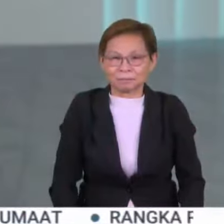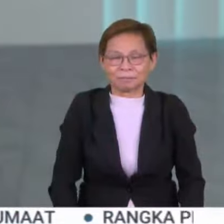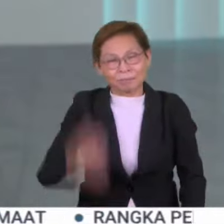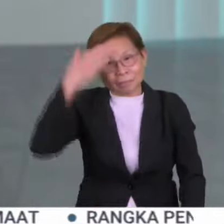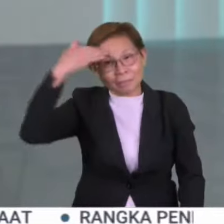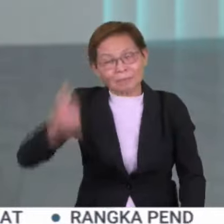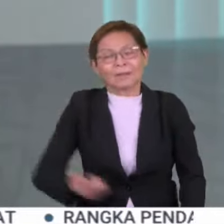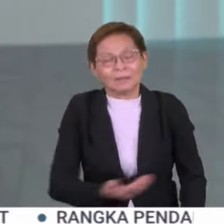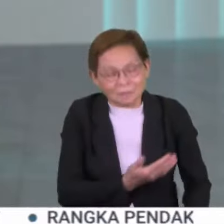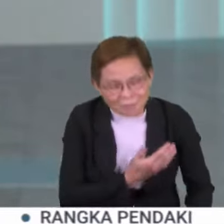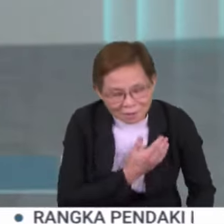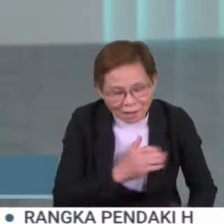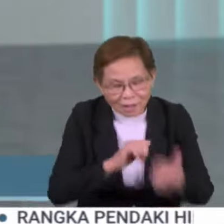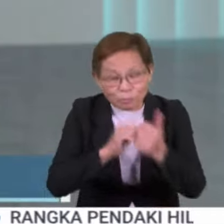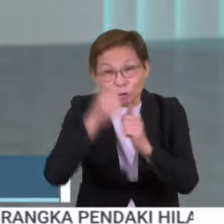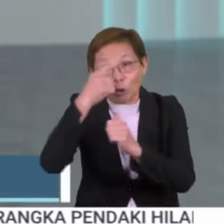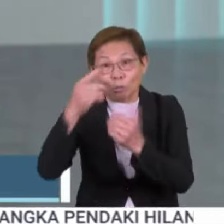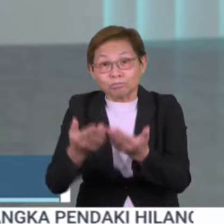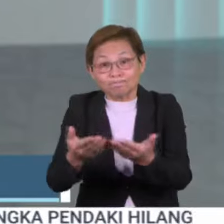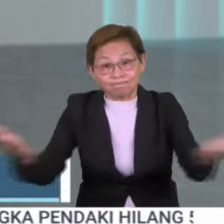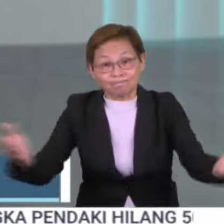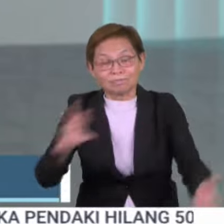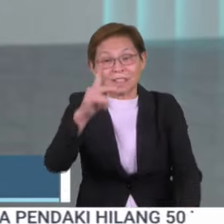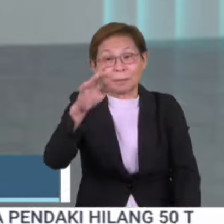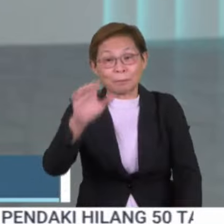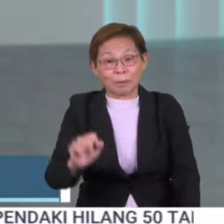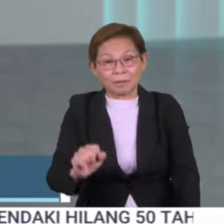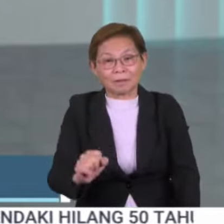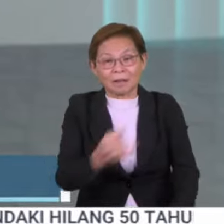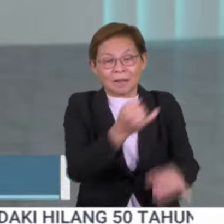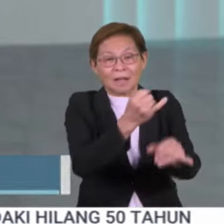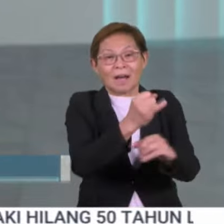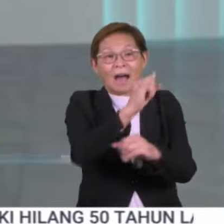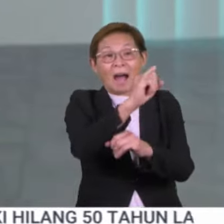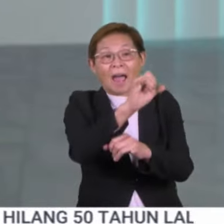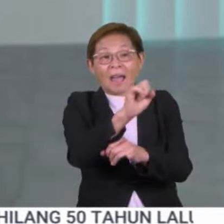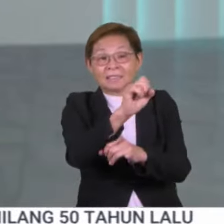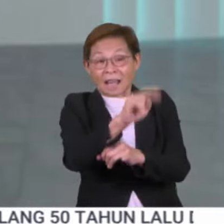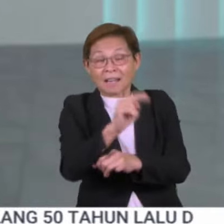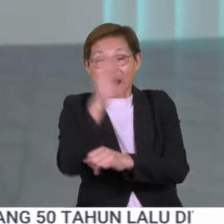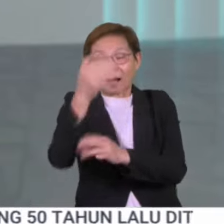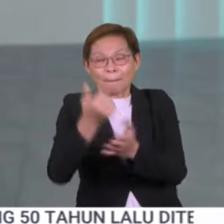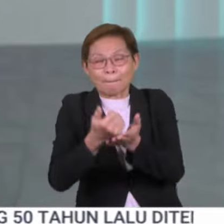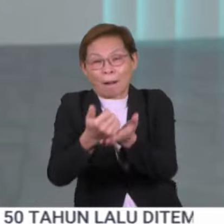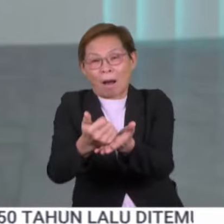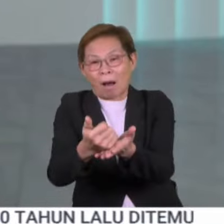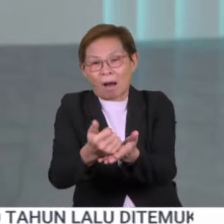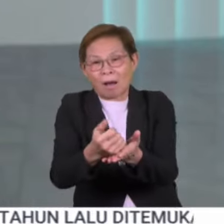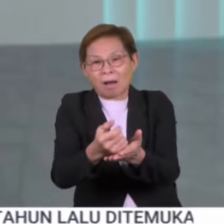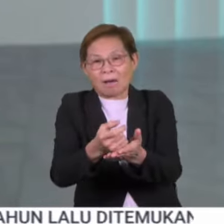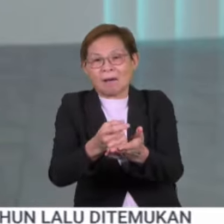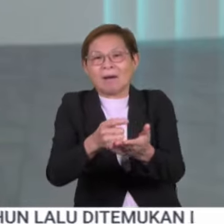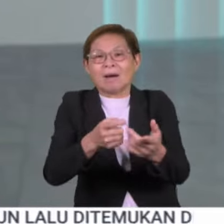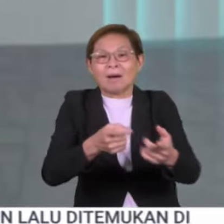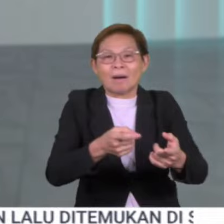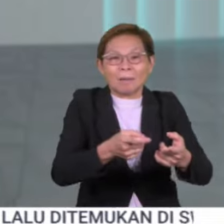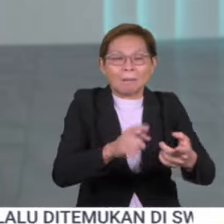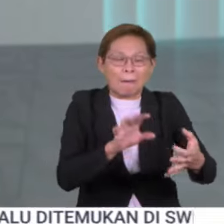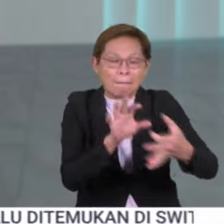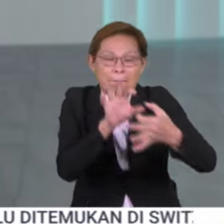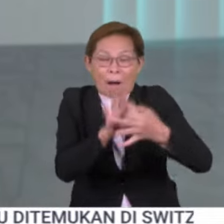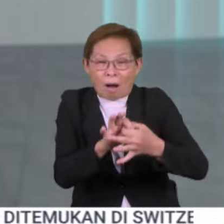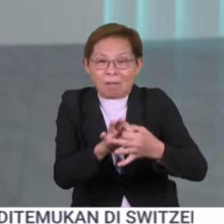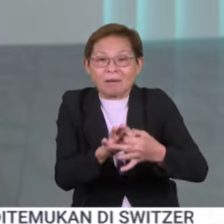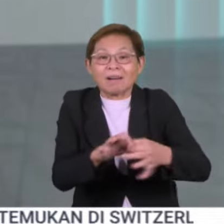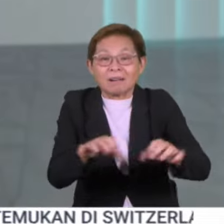Assalamualaikum dan salam bukan untuk semua Kementerian beliau dan sukan melalui institusi negara ISN akan membantu menyedia pemasangan kaki palsu